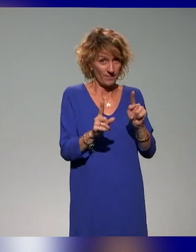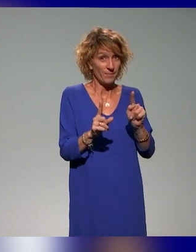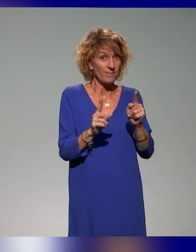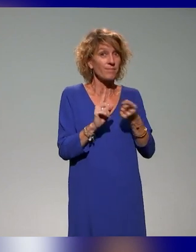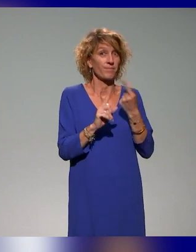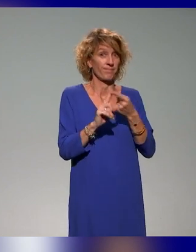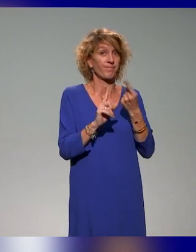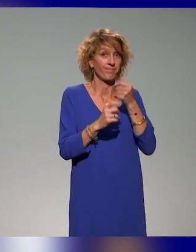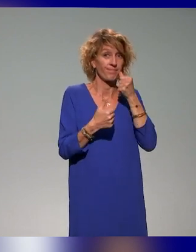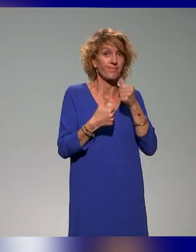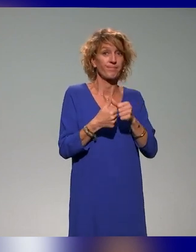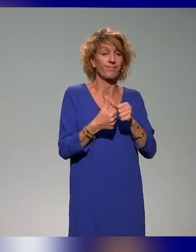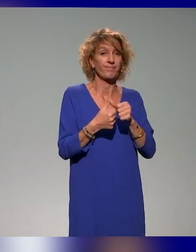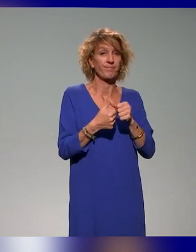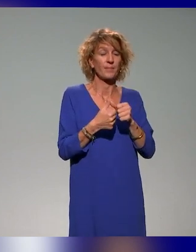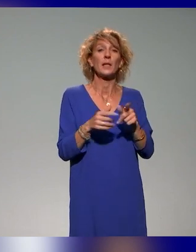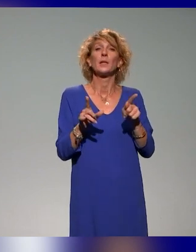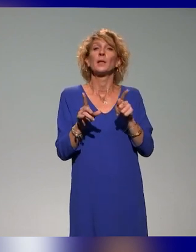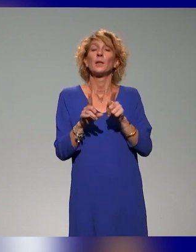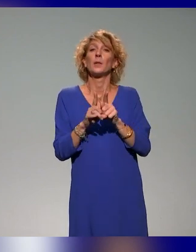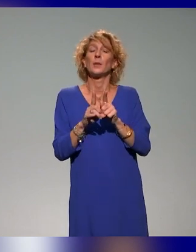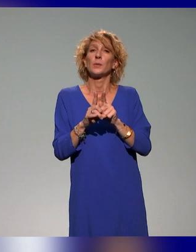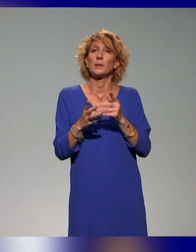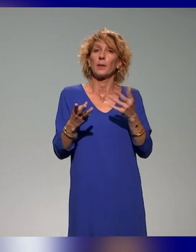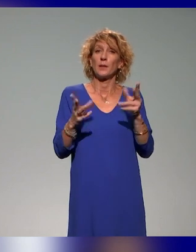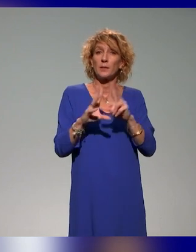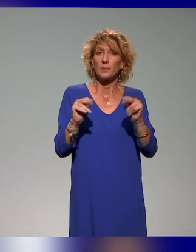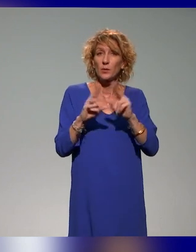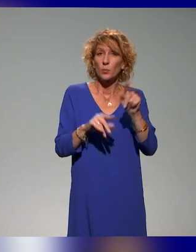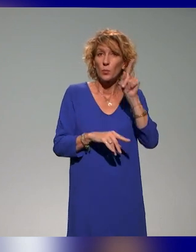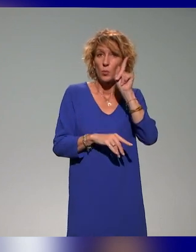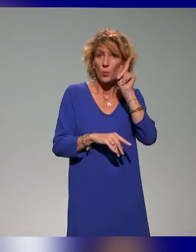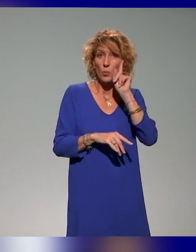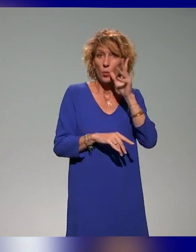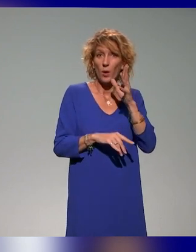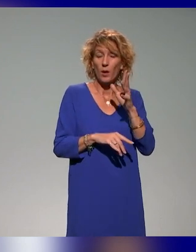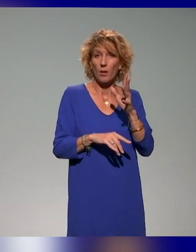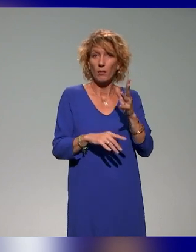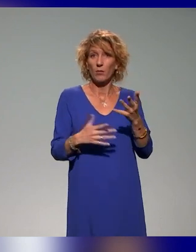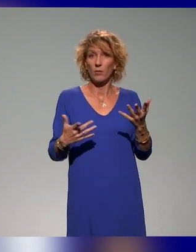le rappeler. Et puis surtout, il faut expliquer pourquoi on met pas à disposition